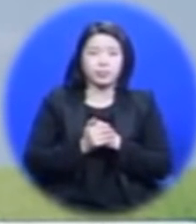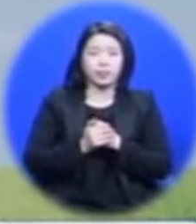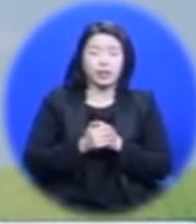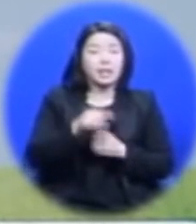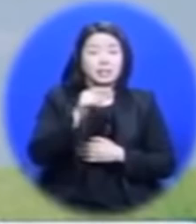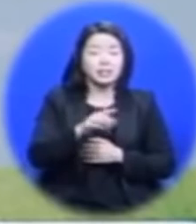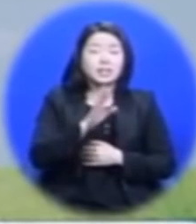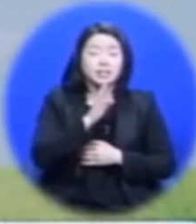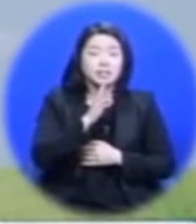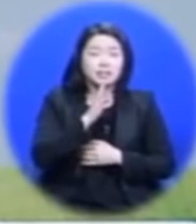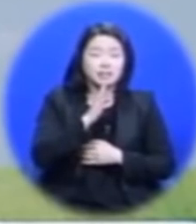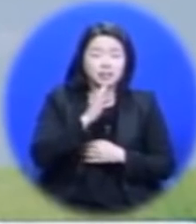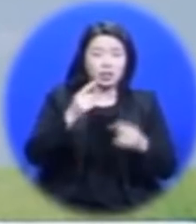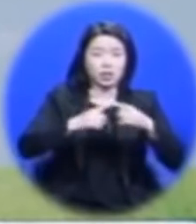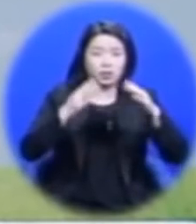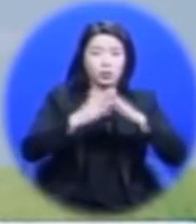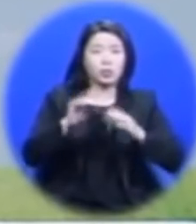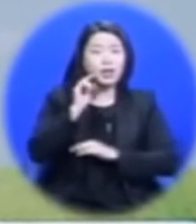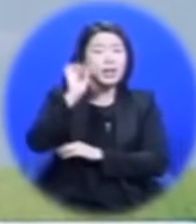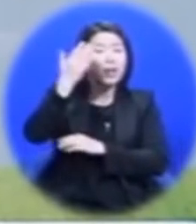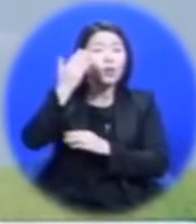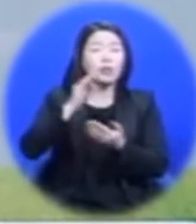그게 사실은 교회의 영광이었어요.